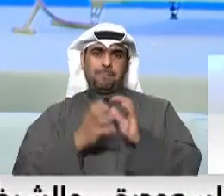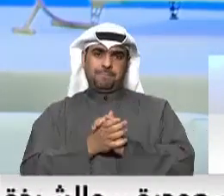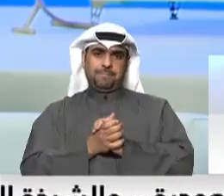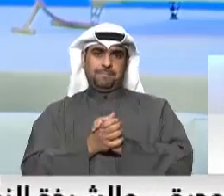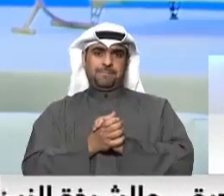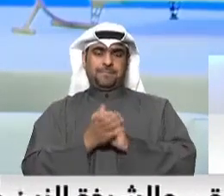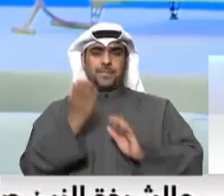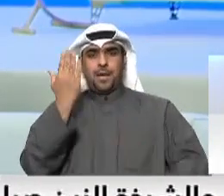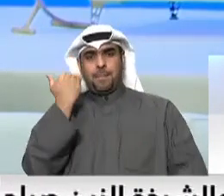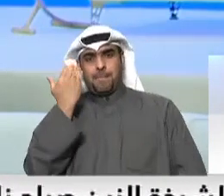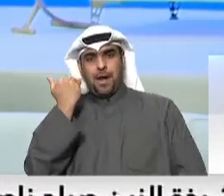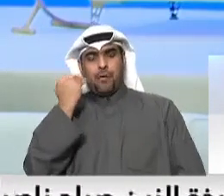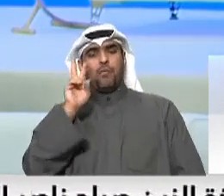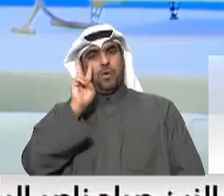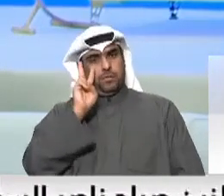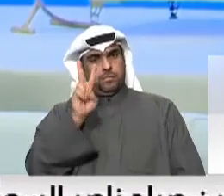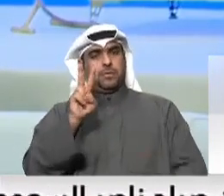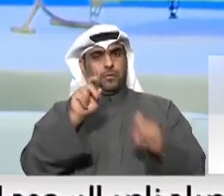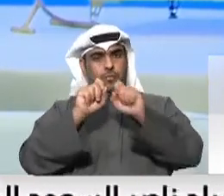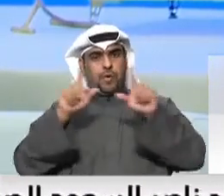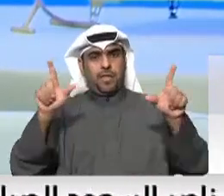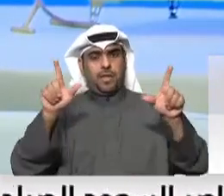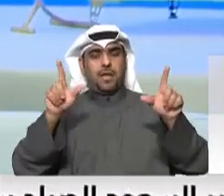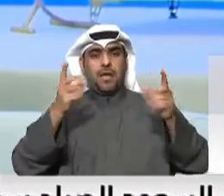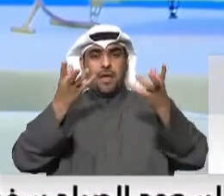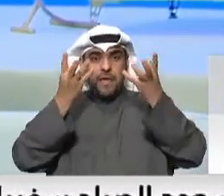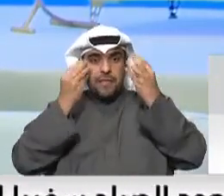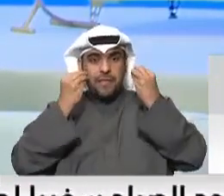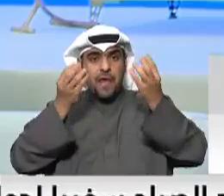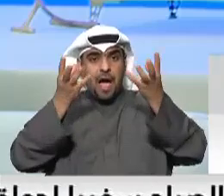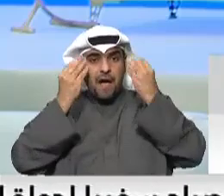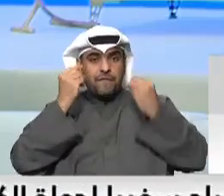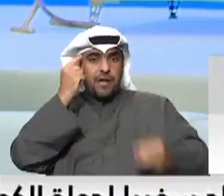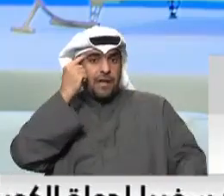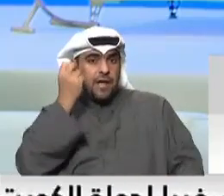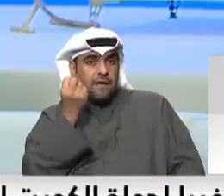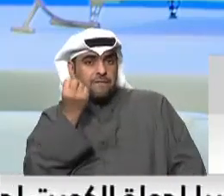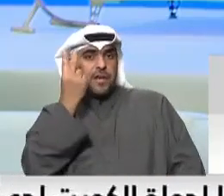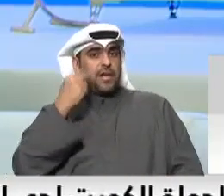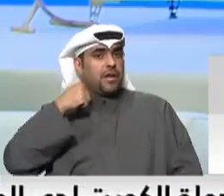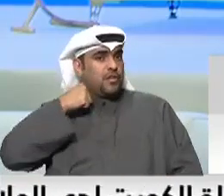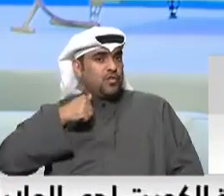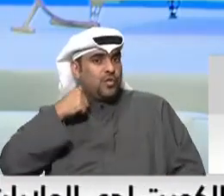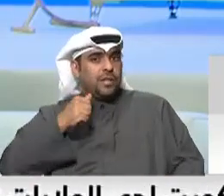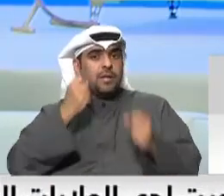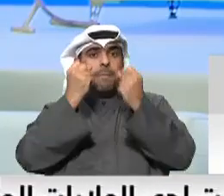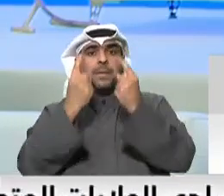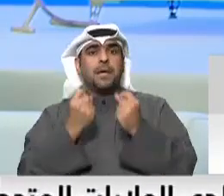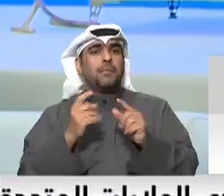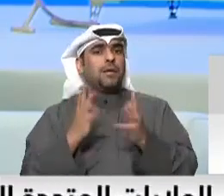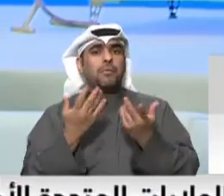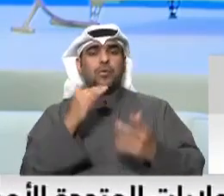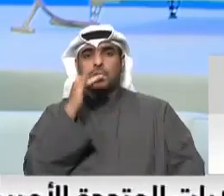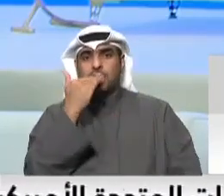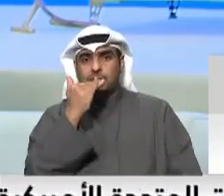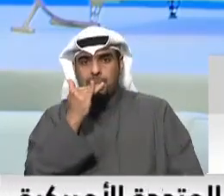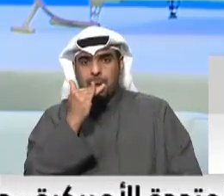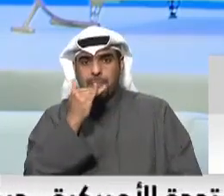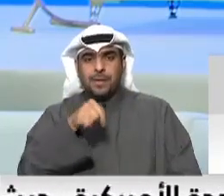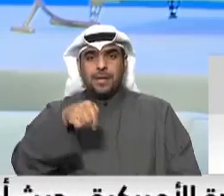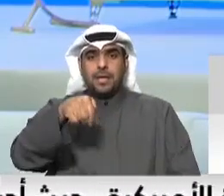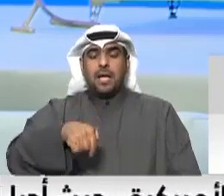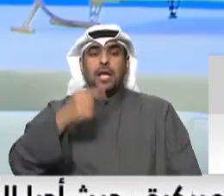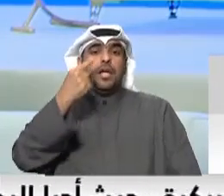المشاريع الشبابية التي تفيد الثقافة، نبي نرى ما هي أسباب النجاح وما هي أسباب الفشل